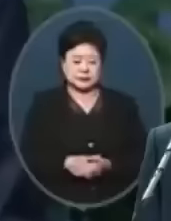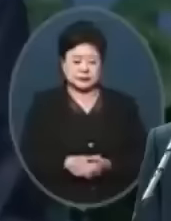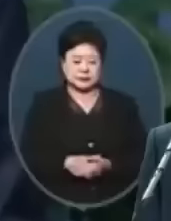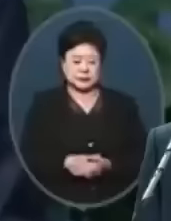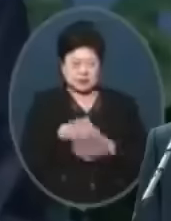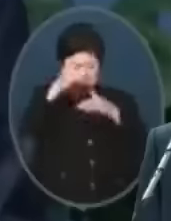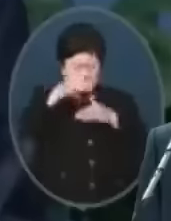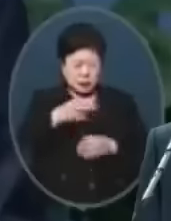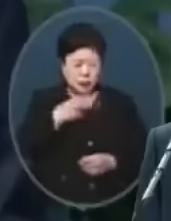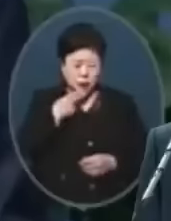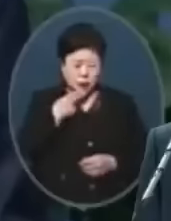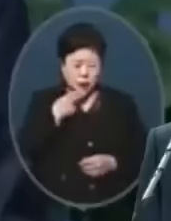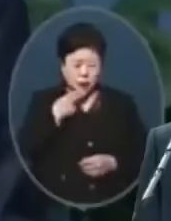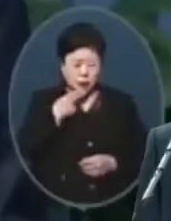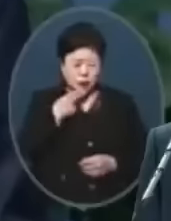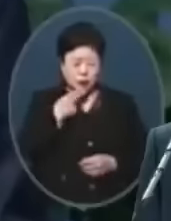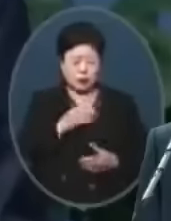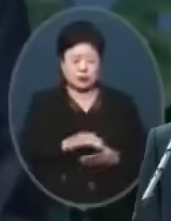무질서하게